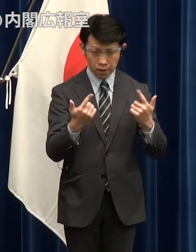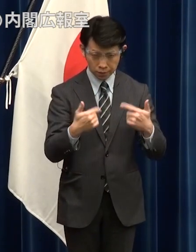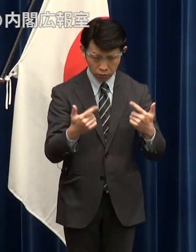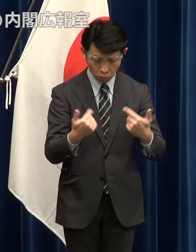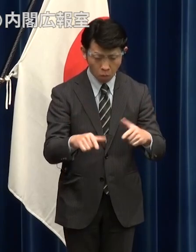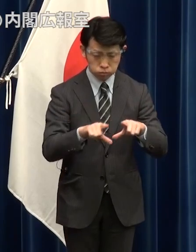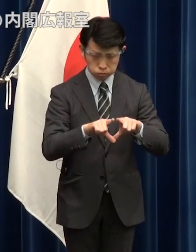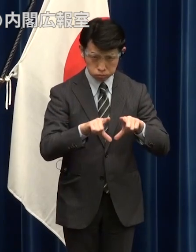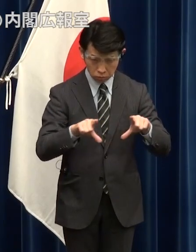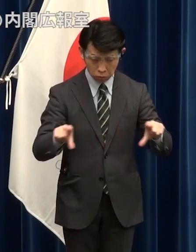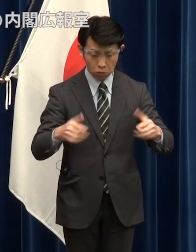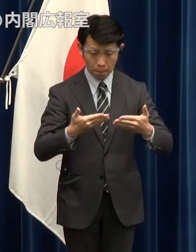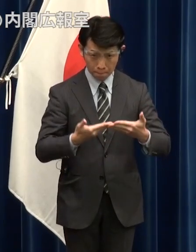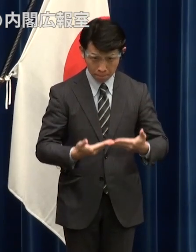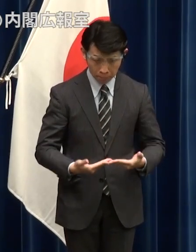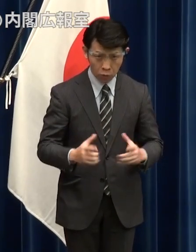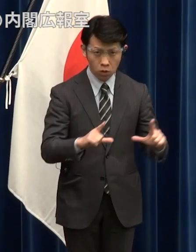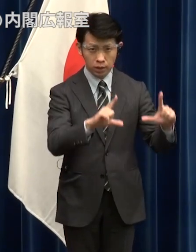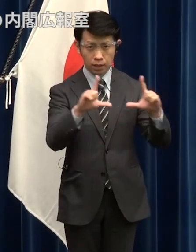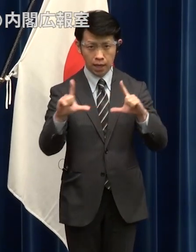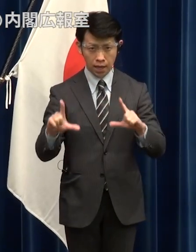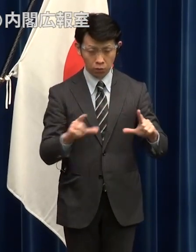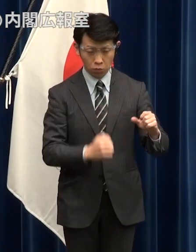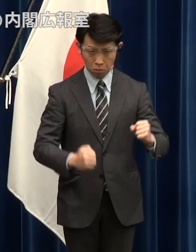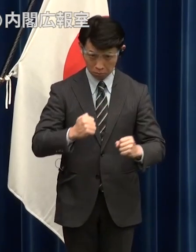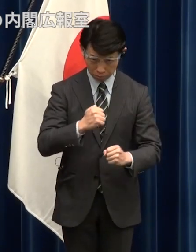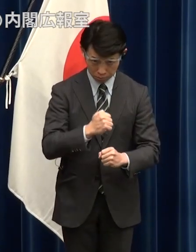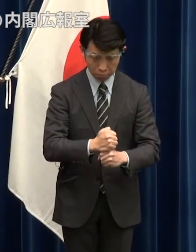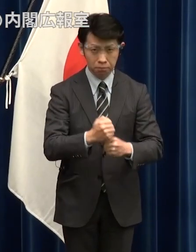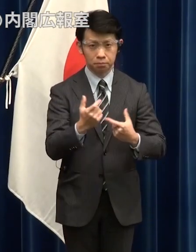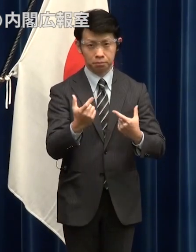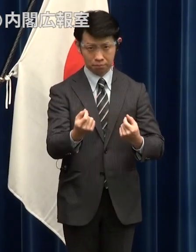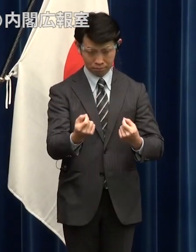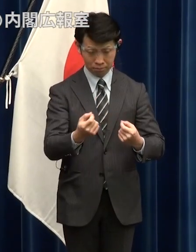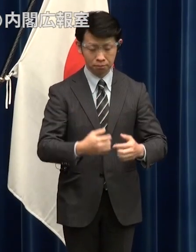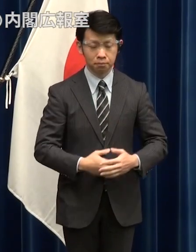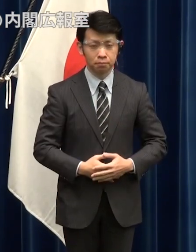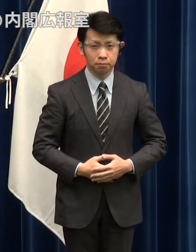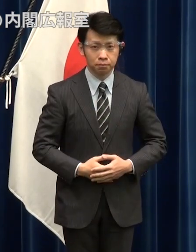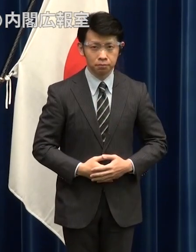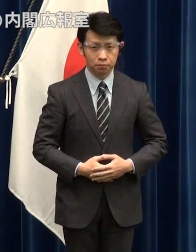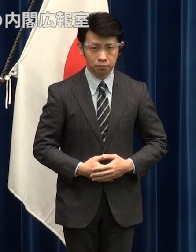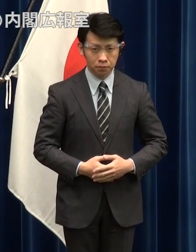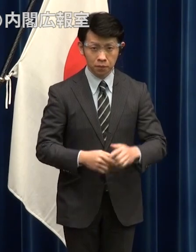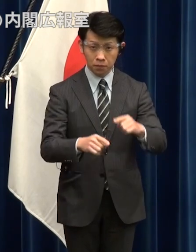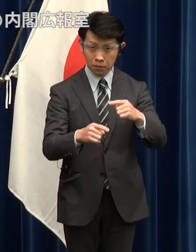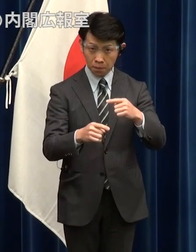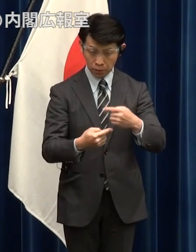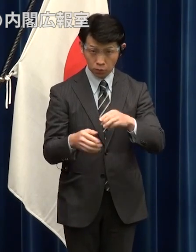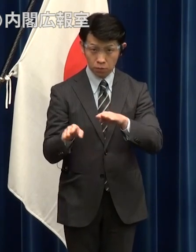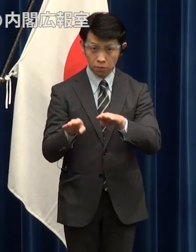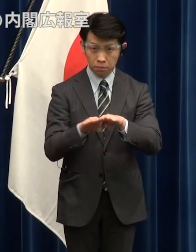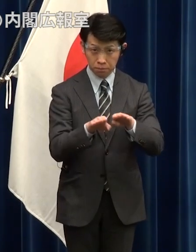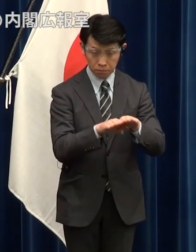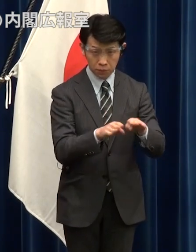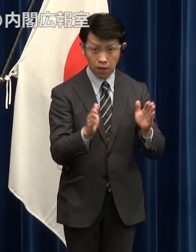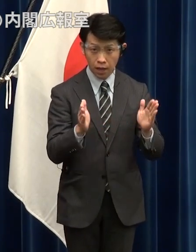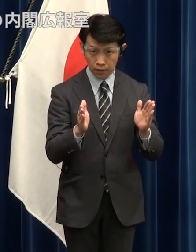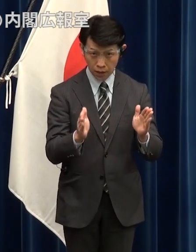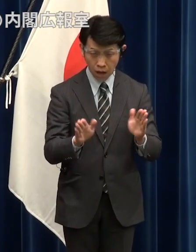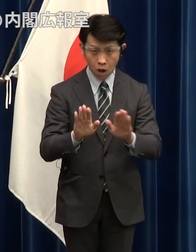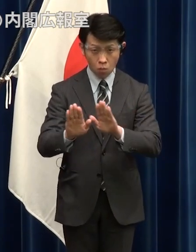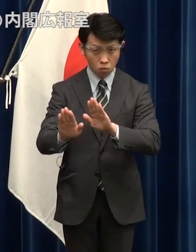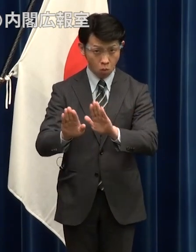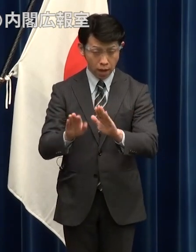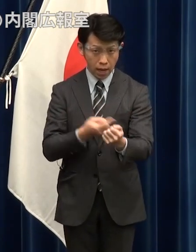を全面的に取り戻そうではありませんか。年末、防衛力の抜